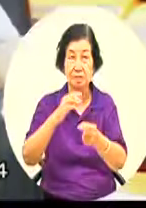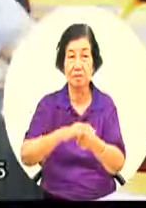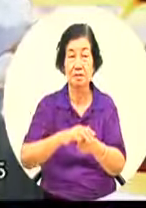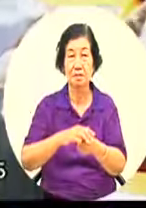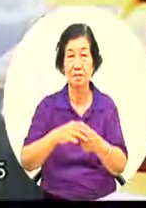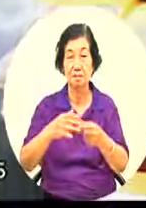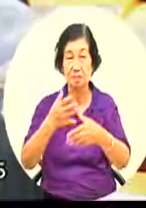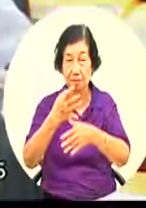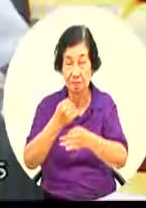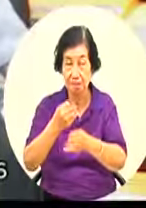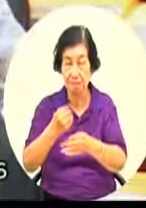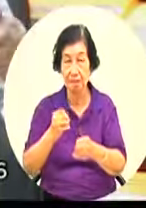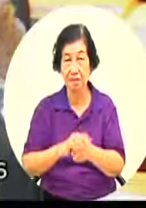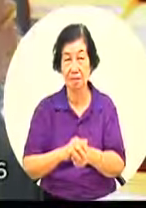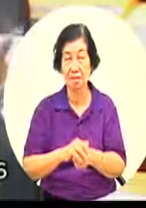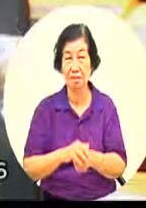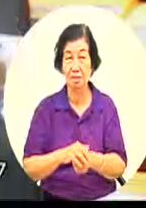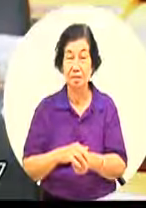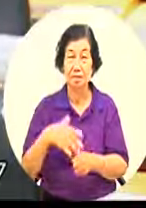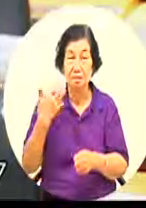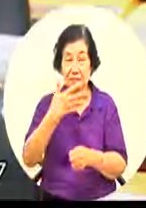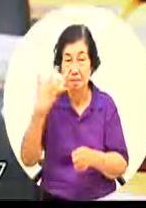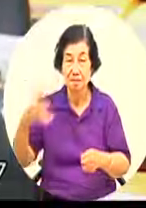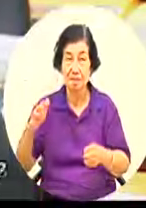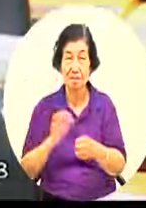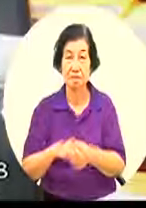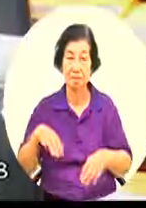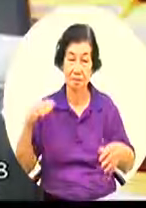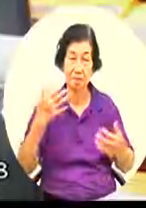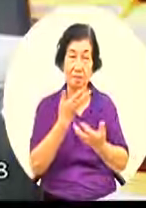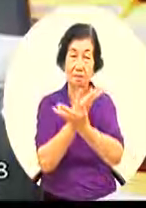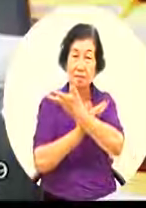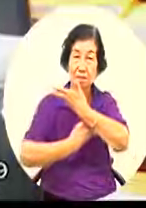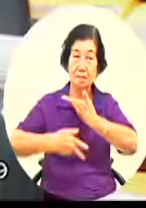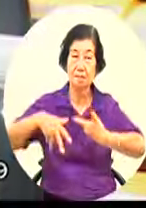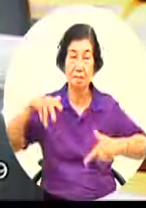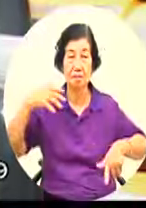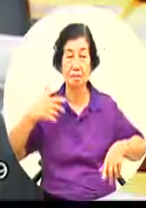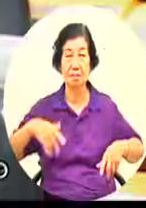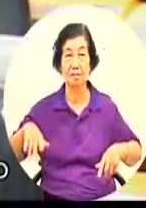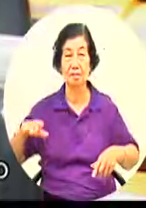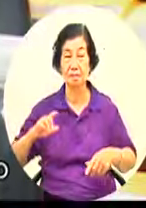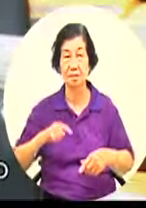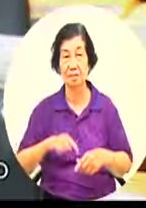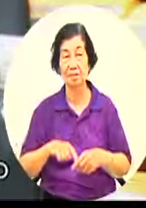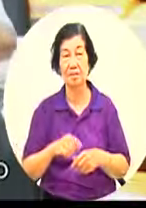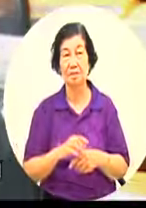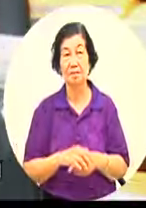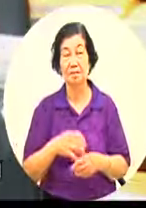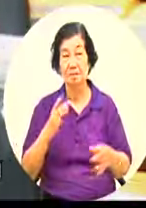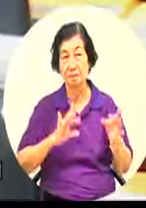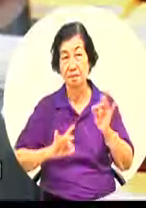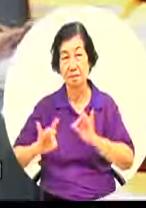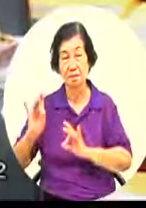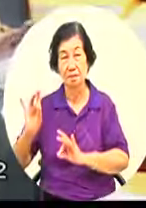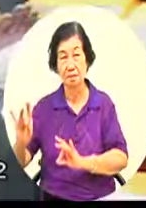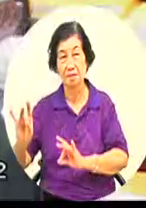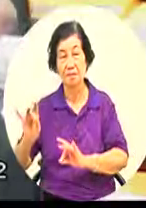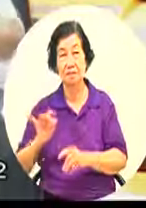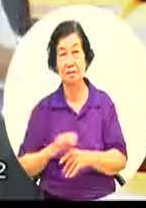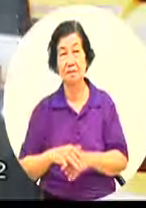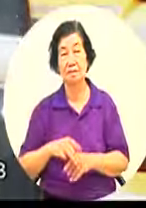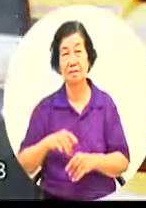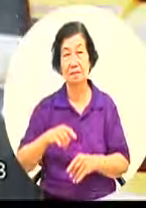瓜艺诶，瓜艺班呢，去对，其实是非常 popular， 我们都很清楚。嗯、我的意思是说，今年你